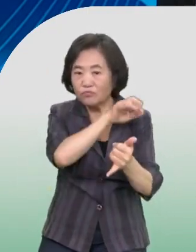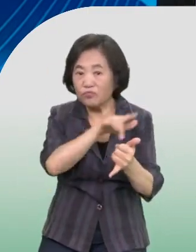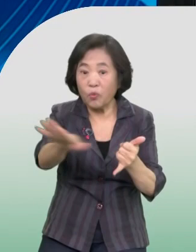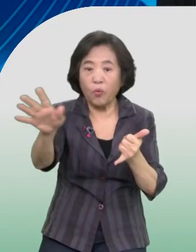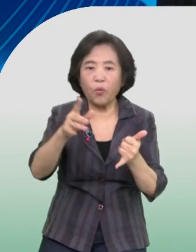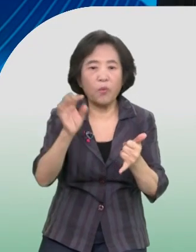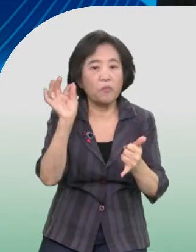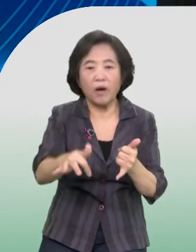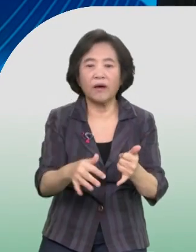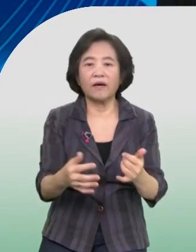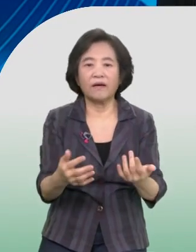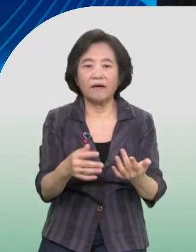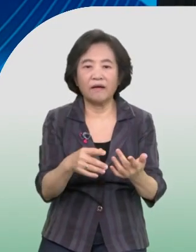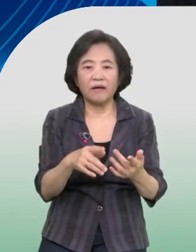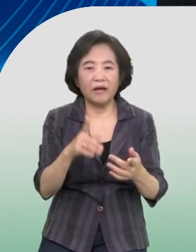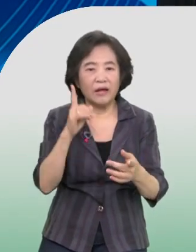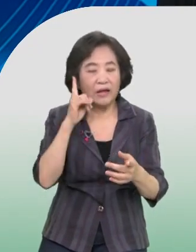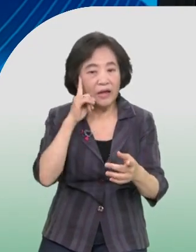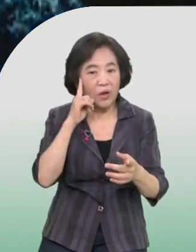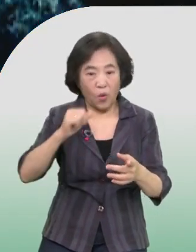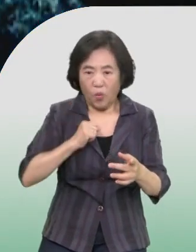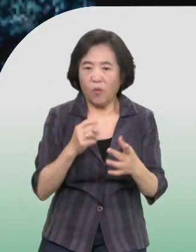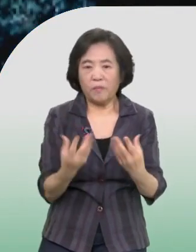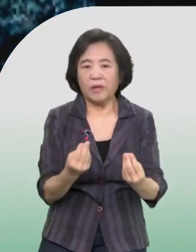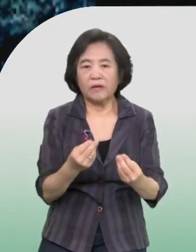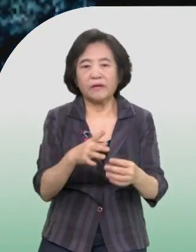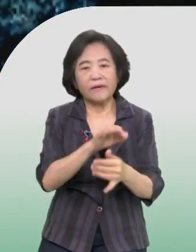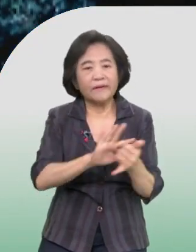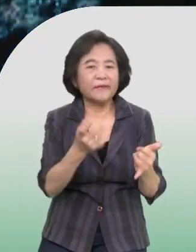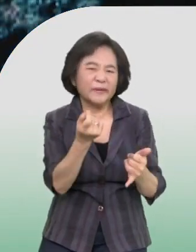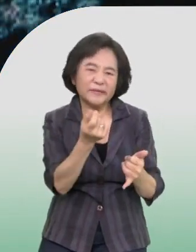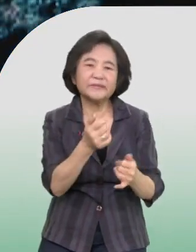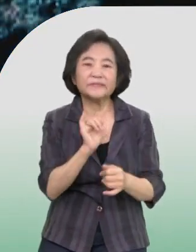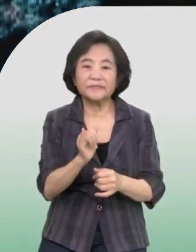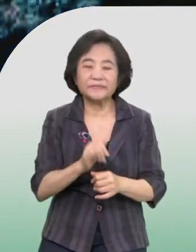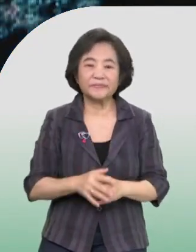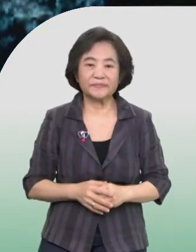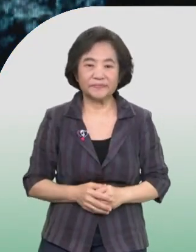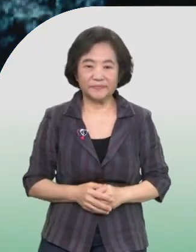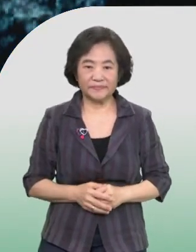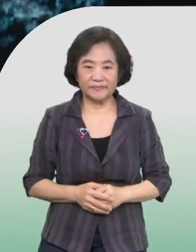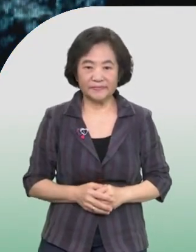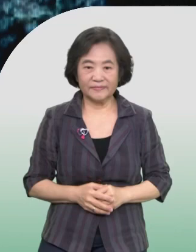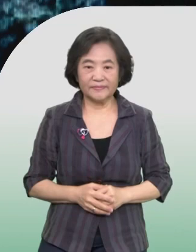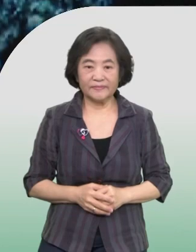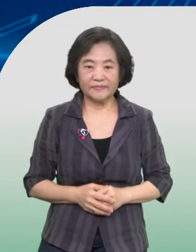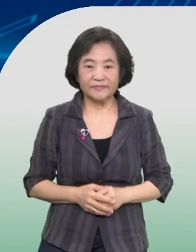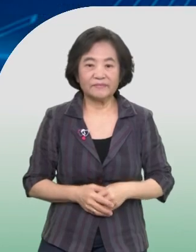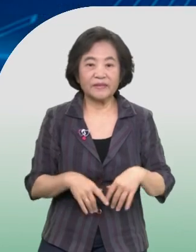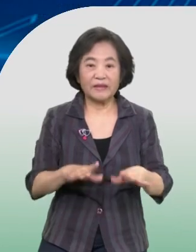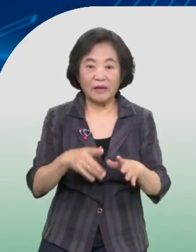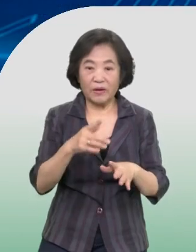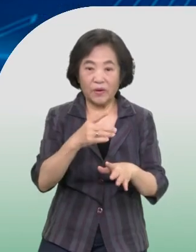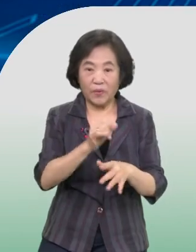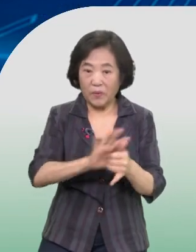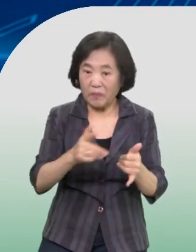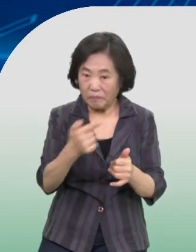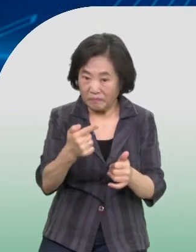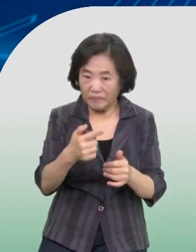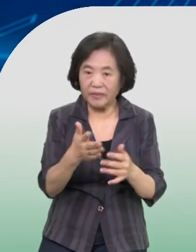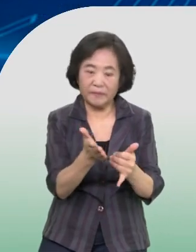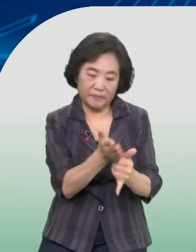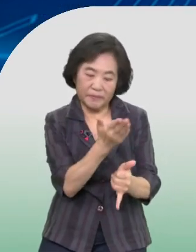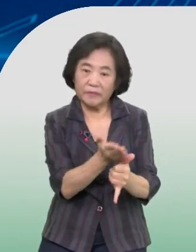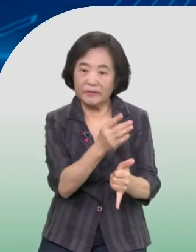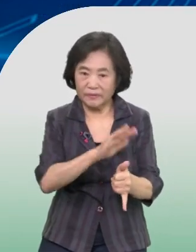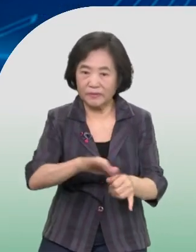然后，锋面的结构也不强，所以预计影响是不会太大，造成我们天气短暂的转变。影响最大的北部地区来讲，